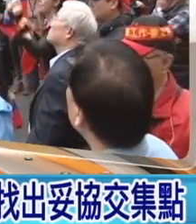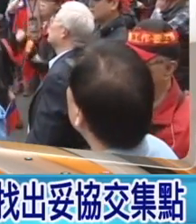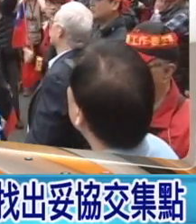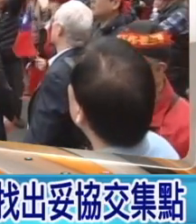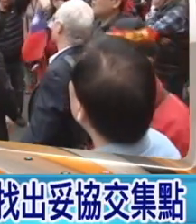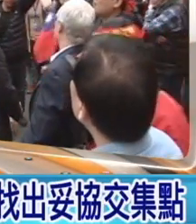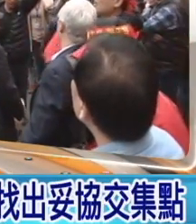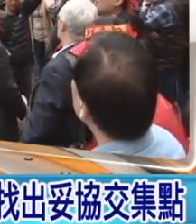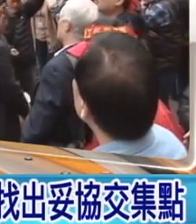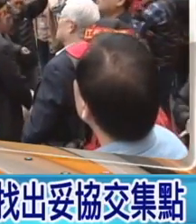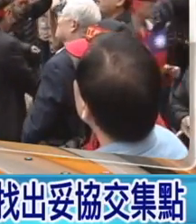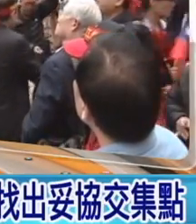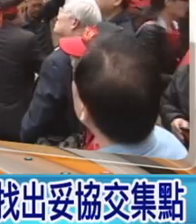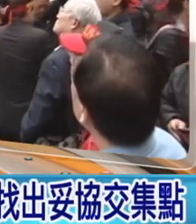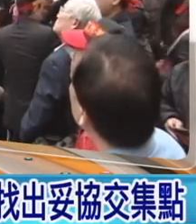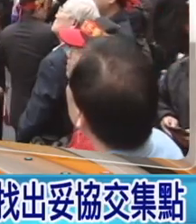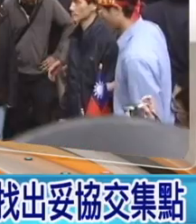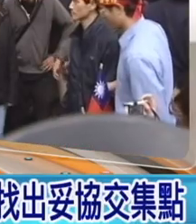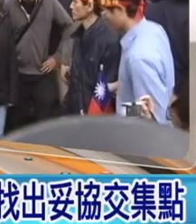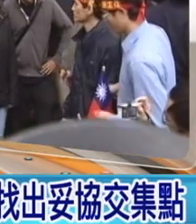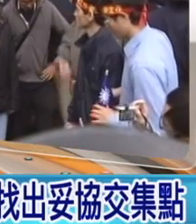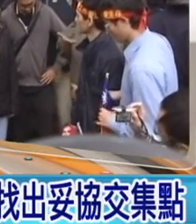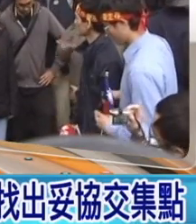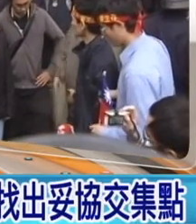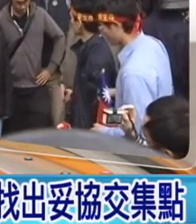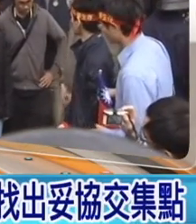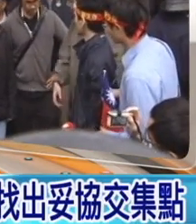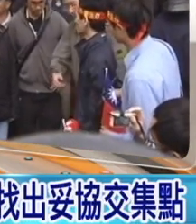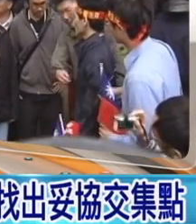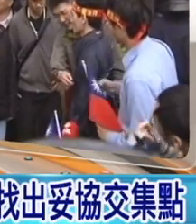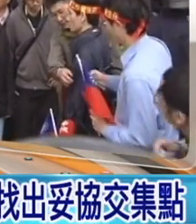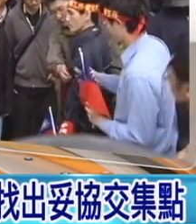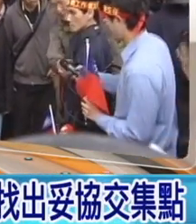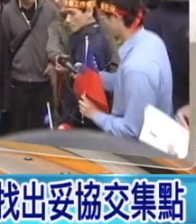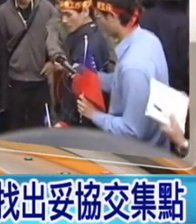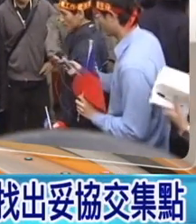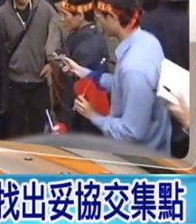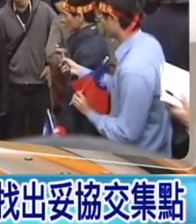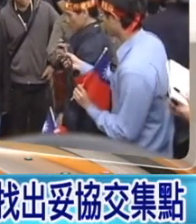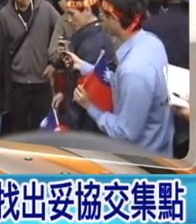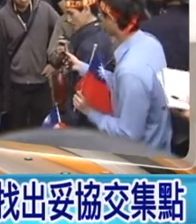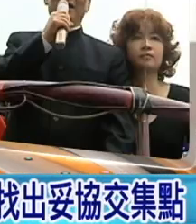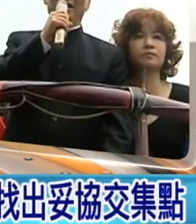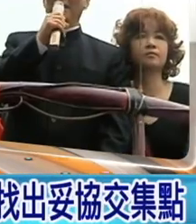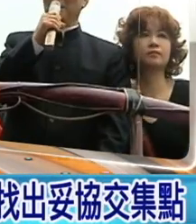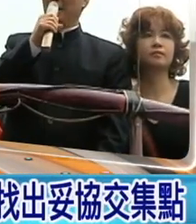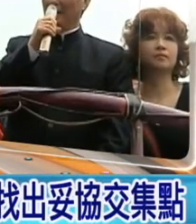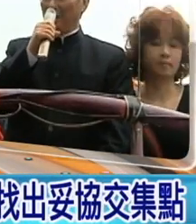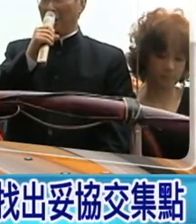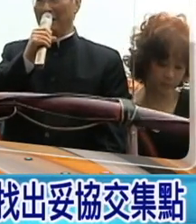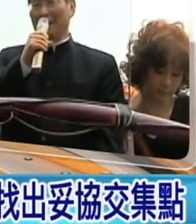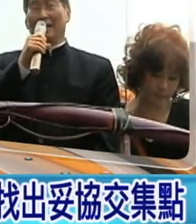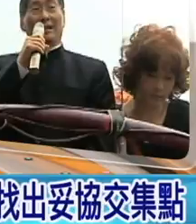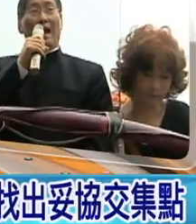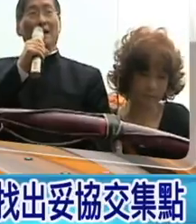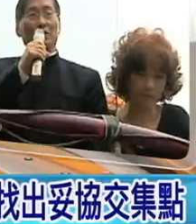竟学运应该如何的和平落幕呢？我们来看看学者们的建议。